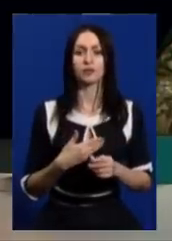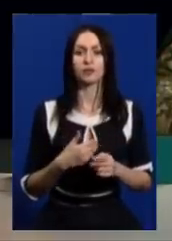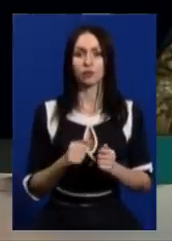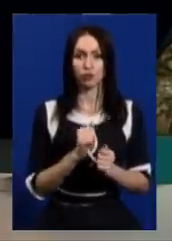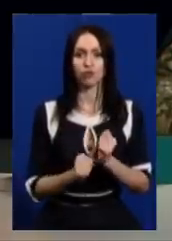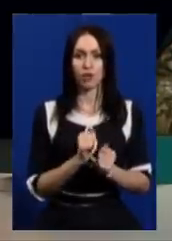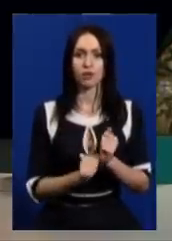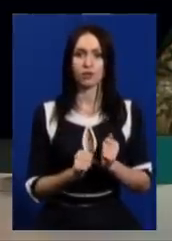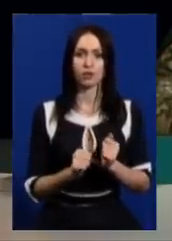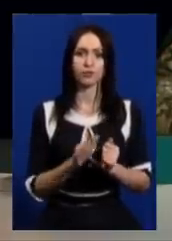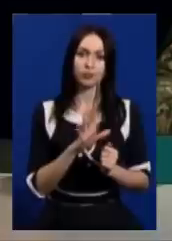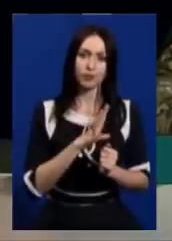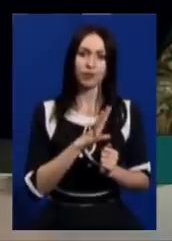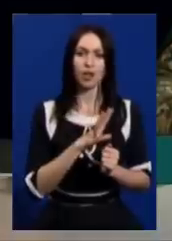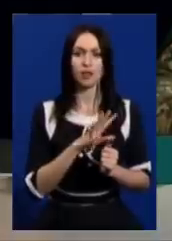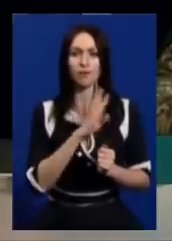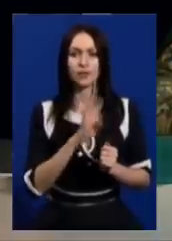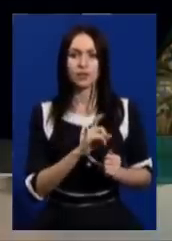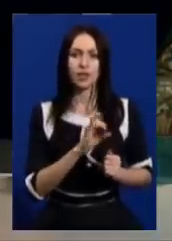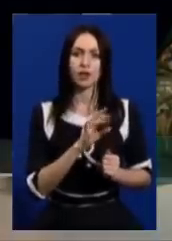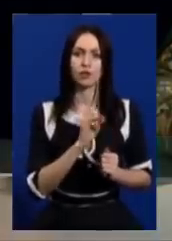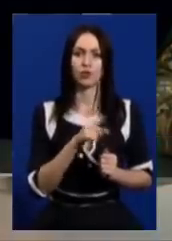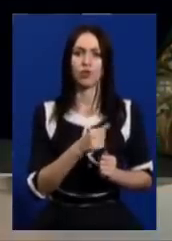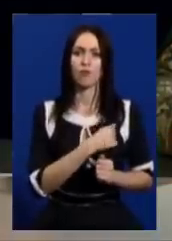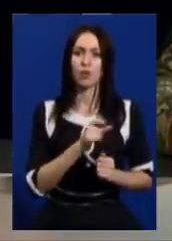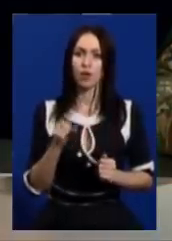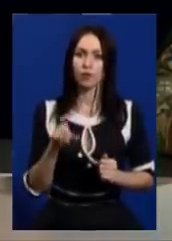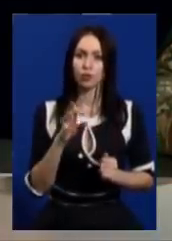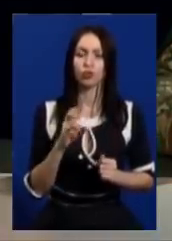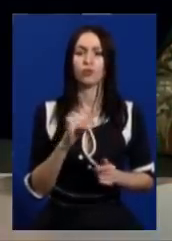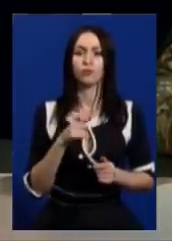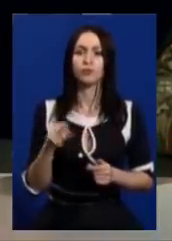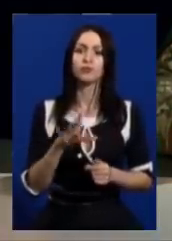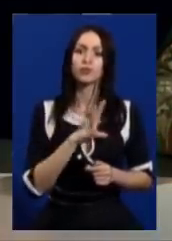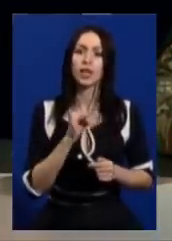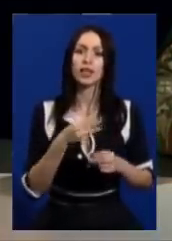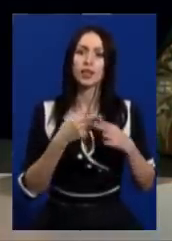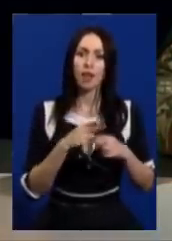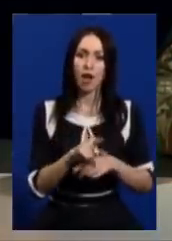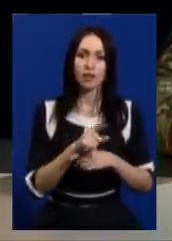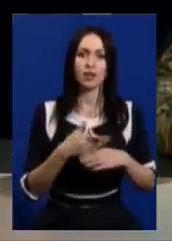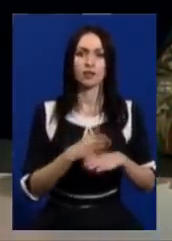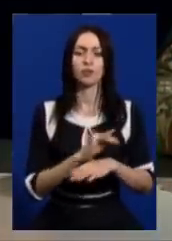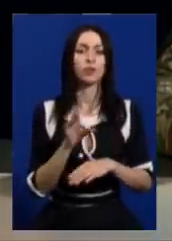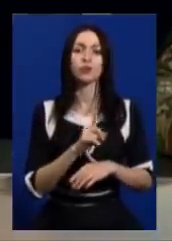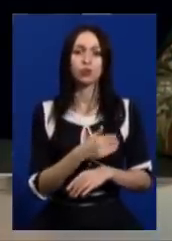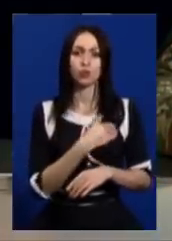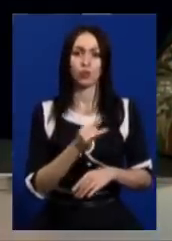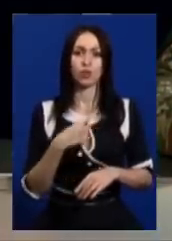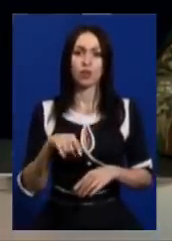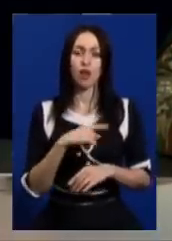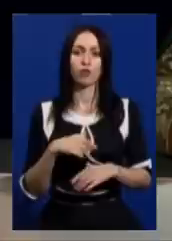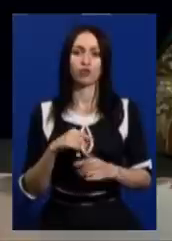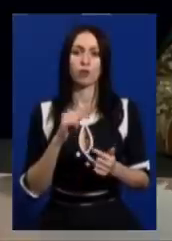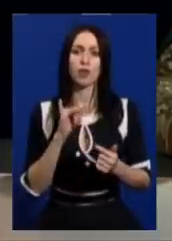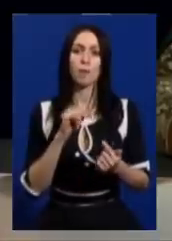часто бывали в серой зоне, в нулевой зоне, и вооружение там, и были и танки разбиты, и все, что хочешь, и наши, и